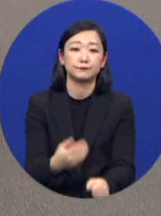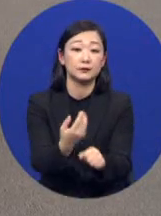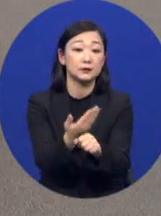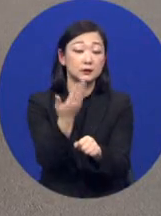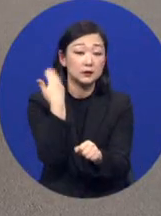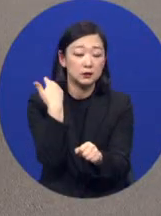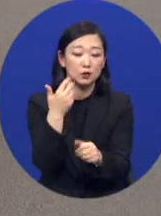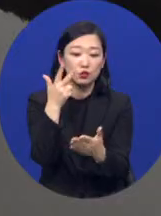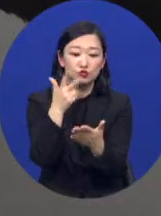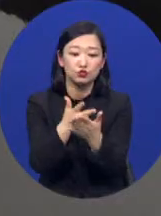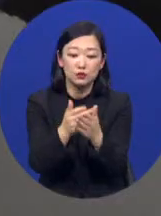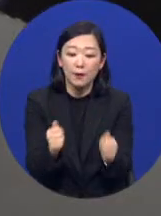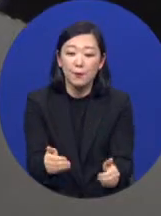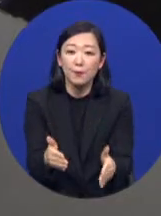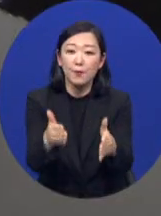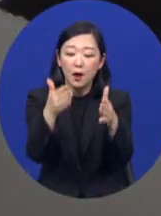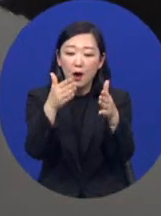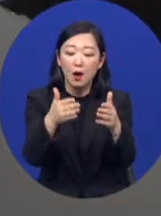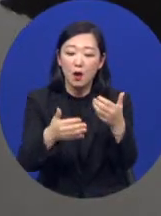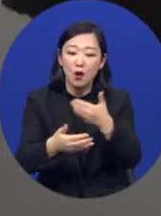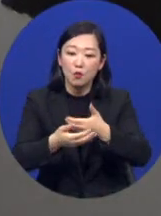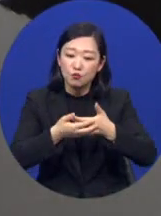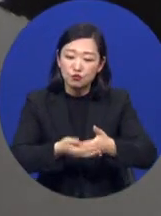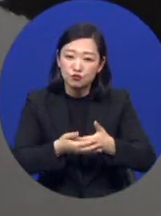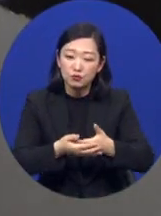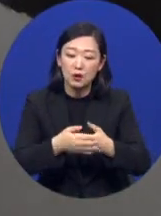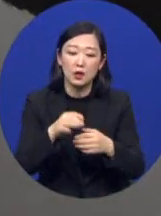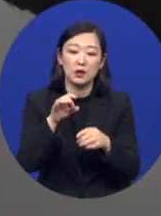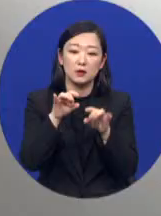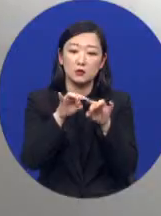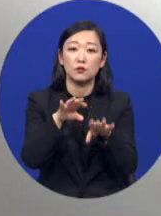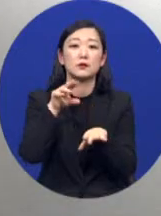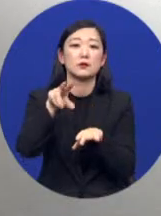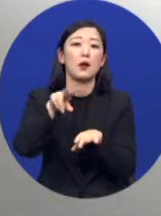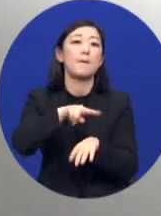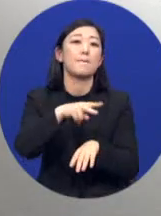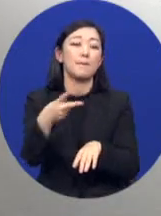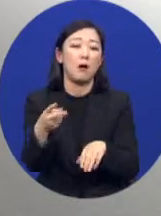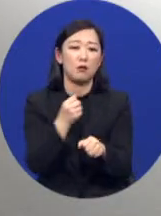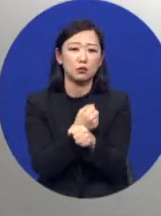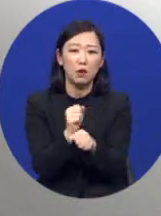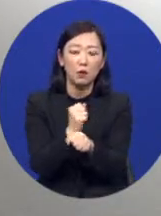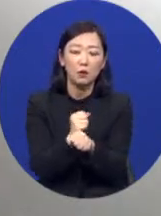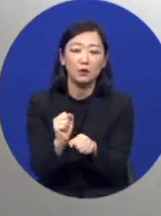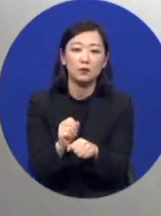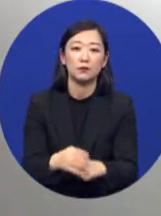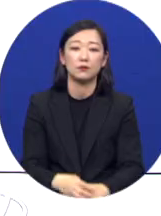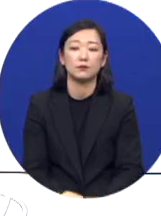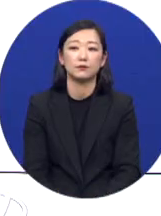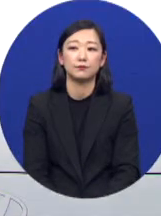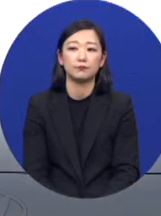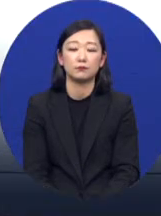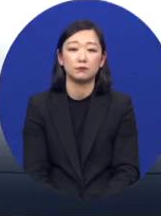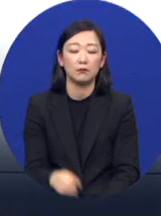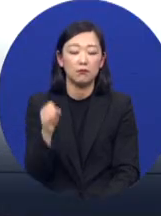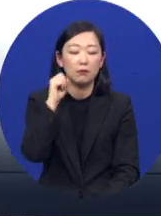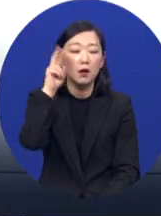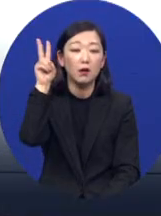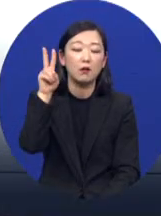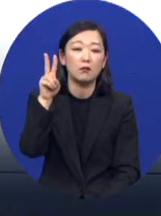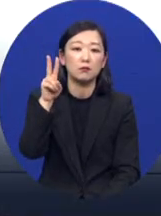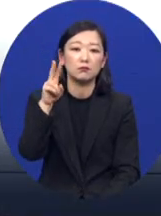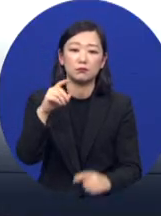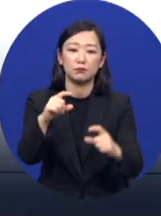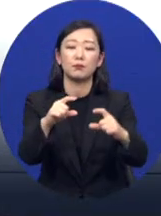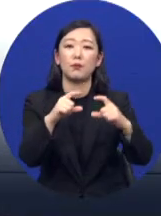지난해 주차타워에 들어가 있는 크기와 무게의 전기차로 바꾼 고씨는 당황했습니다 제가 하루아침에 이런